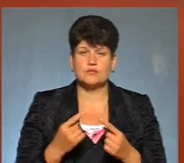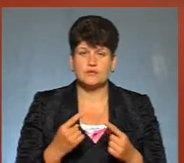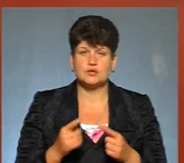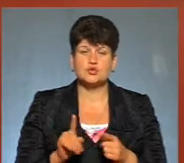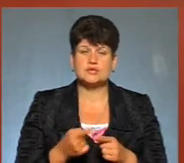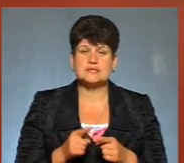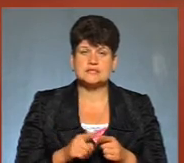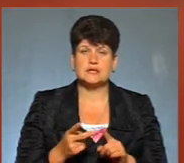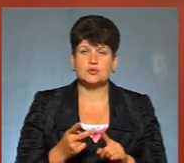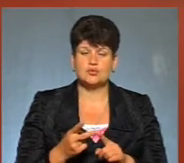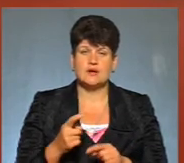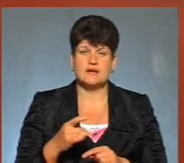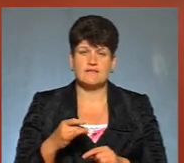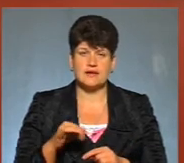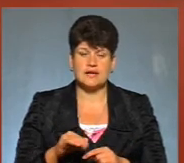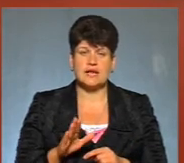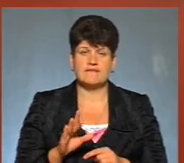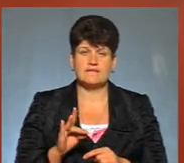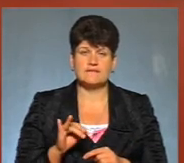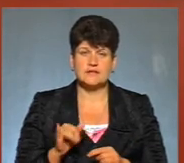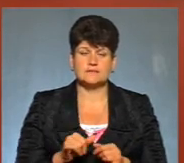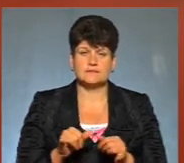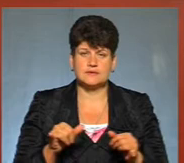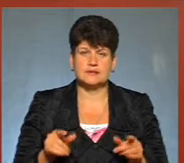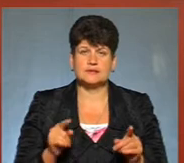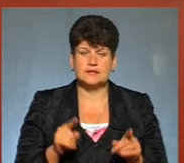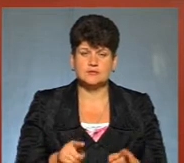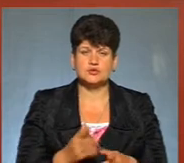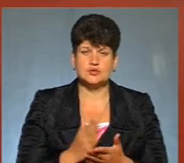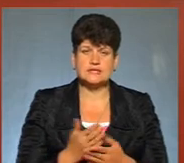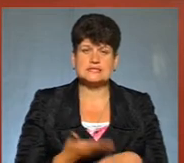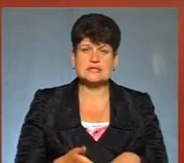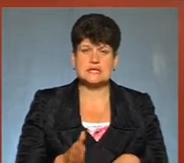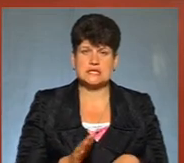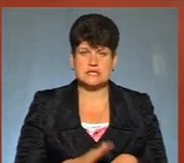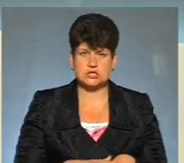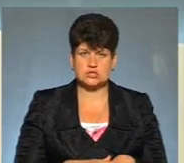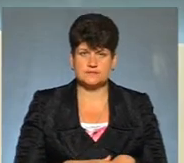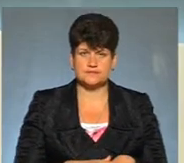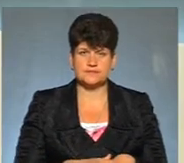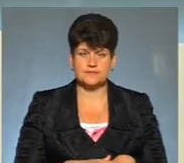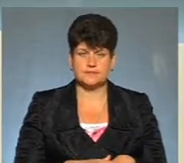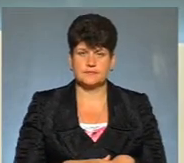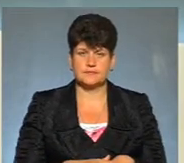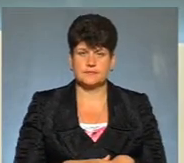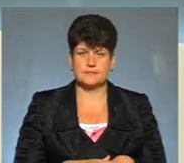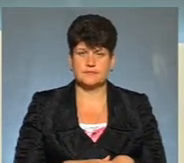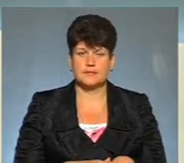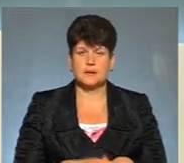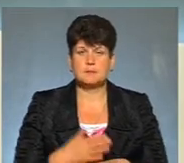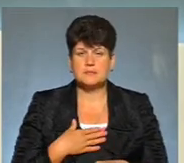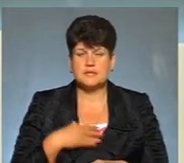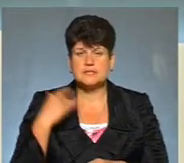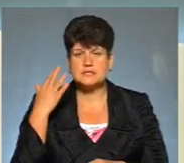друга хвиля і що вірус мутує настільки, що він є складнішим в перебігу? Дивіться, ми, здається,